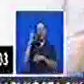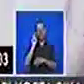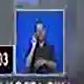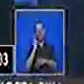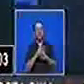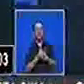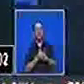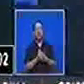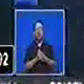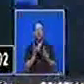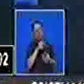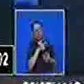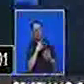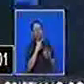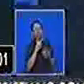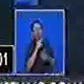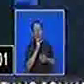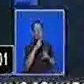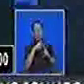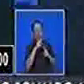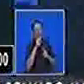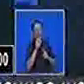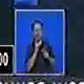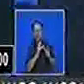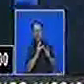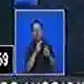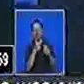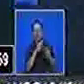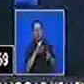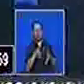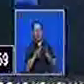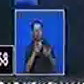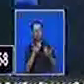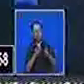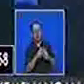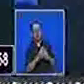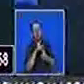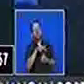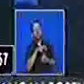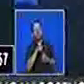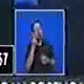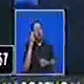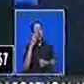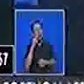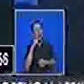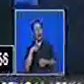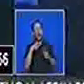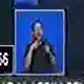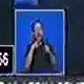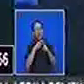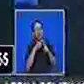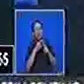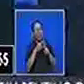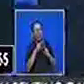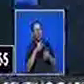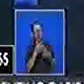sudah berjalan. RT/RW sudah dilaksanakan. Bahkan kita sangat ketat sekali ketika usulan-usulan dari kabupaten harus diberikan. Silakan dicek di